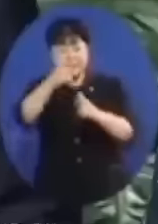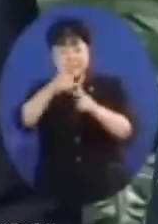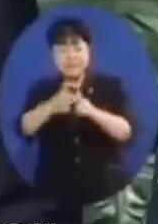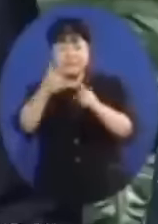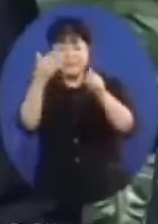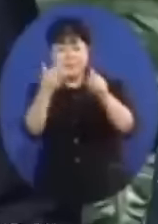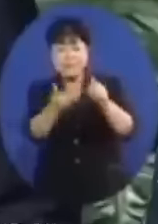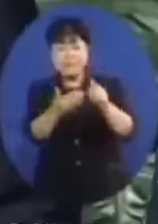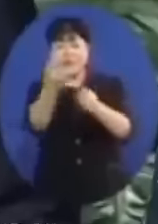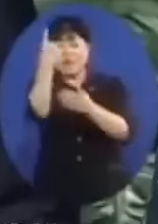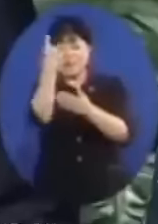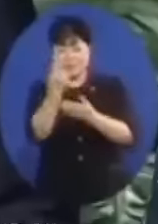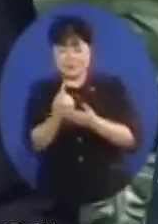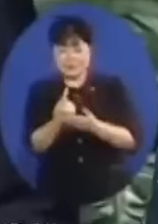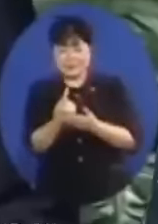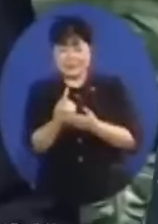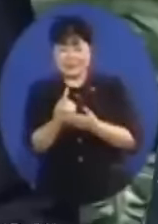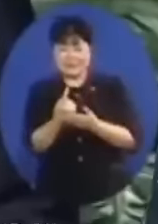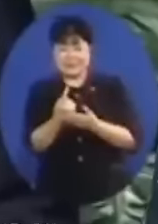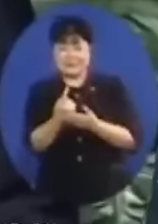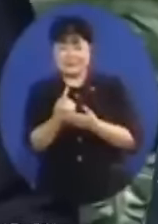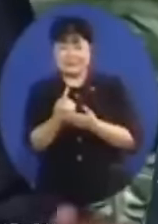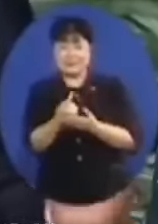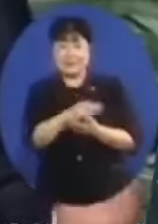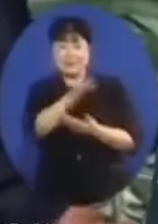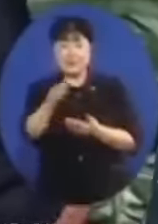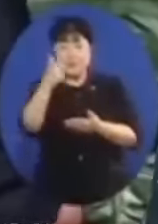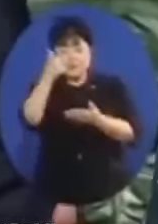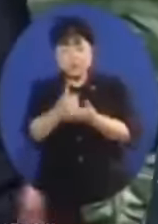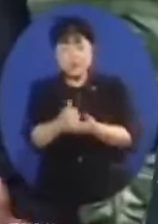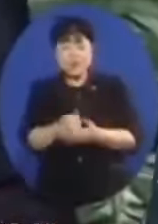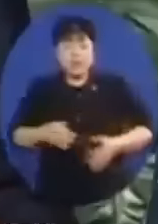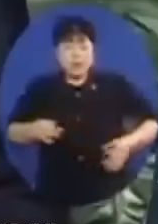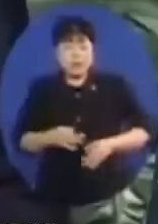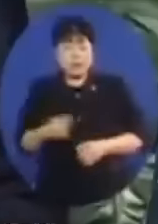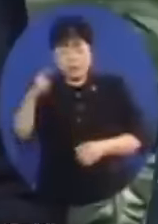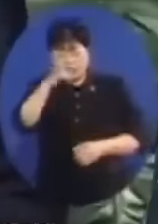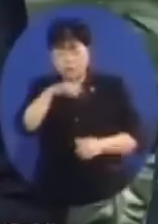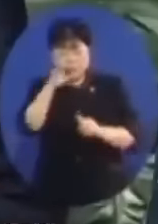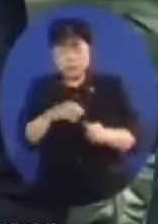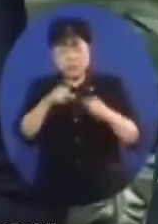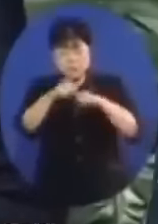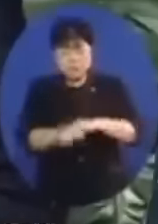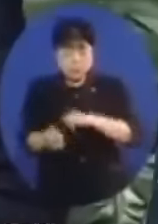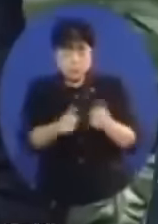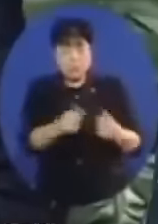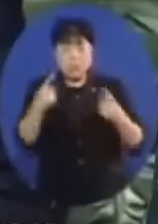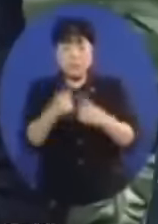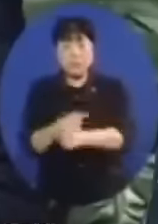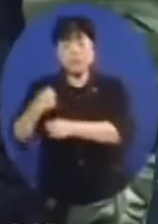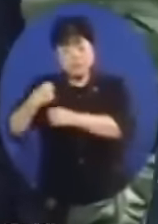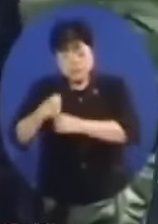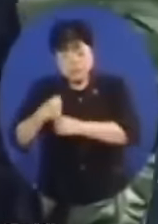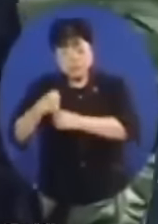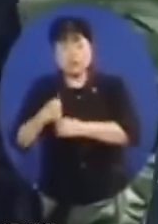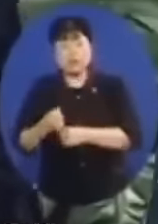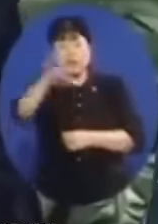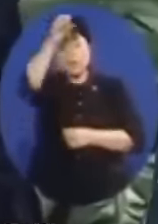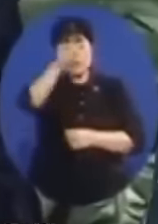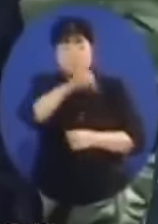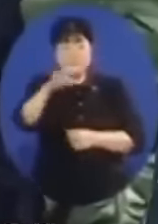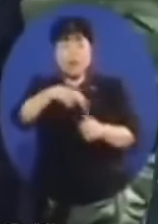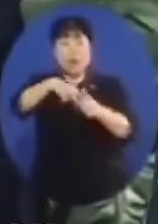예수님이 오셔서 우리의 죄와 불의, 추악, 저주, 절망, 죽음을 대신 짊어지고